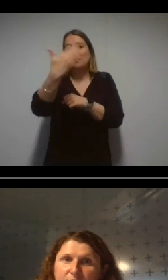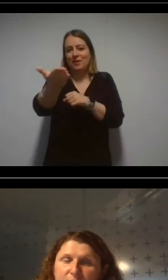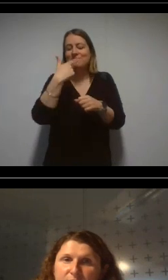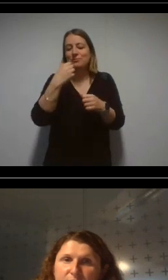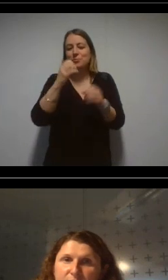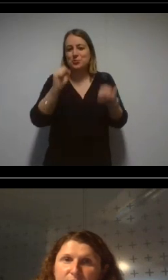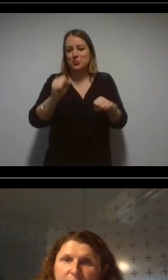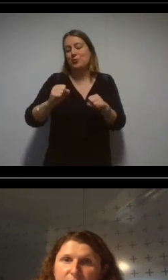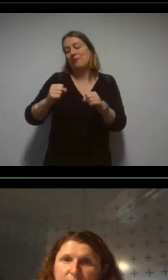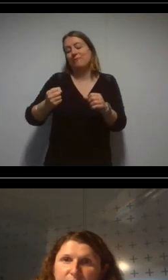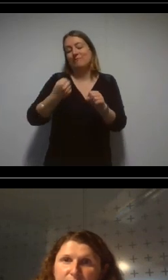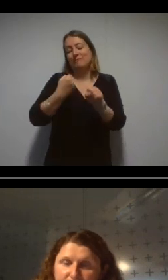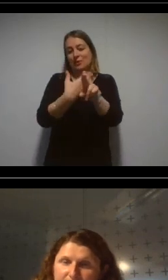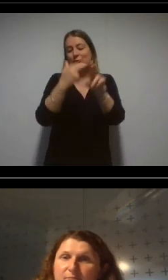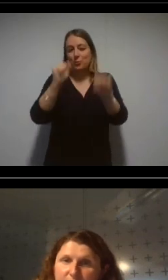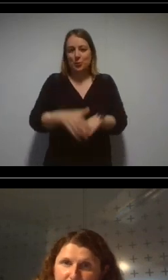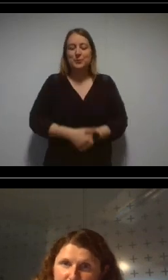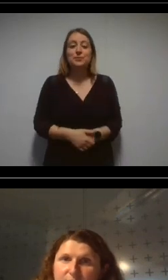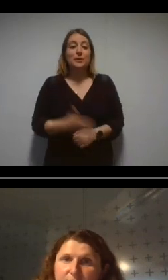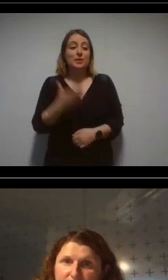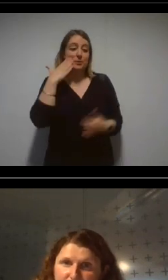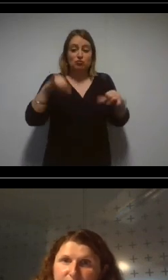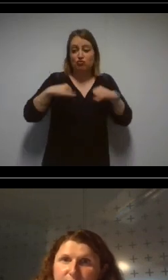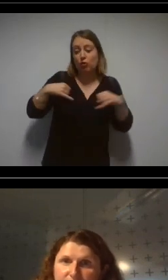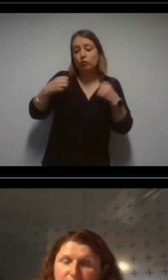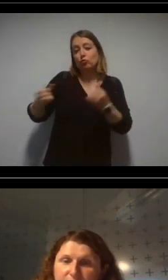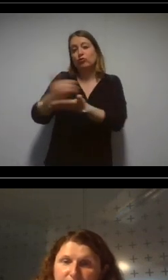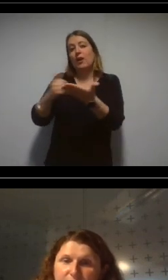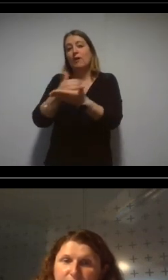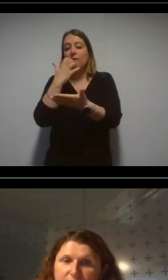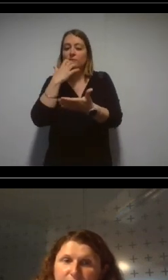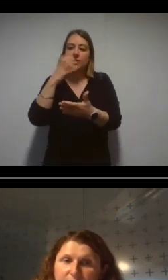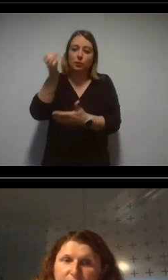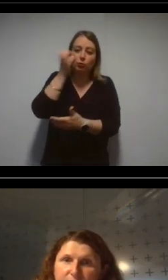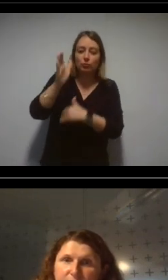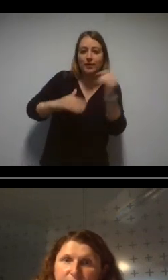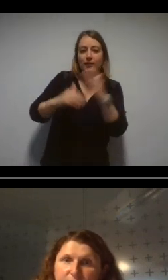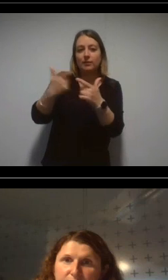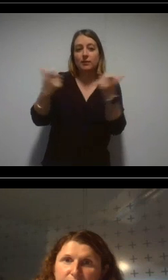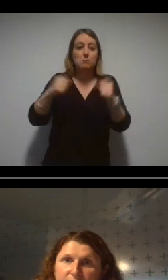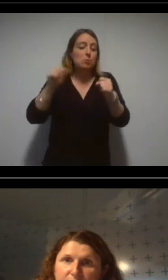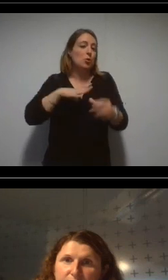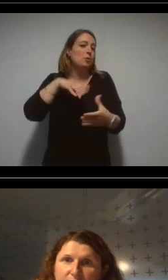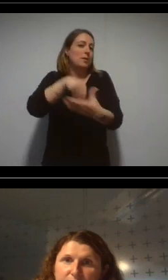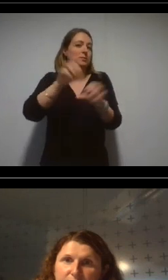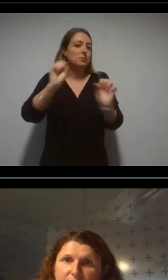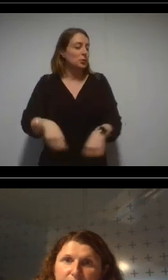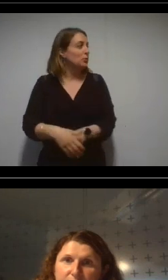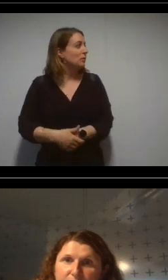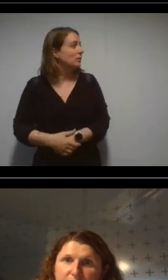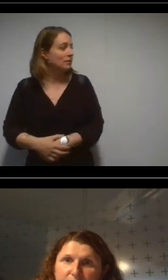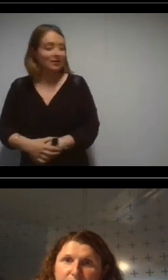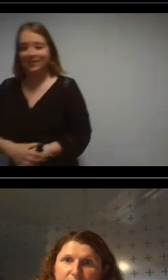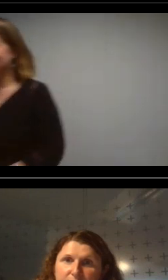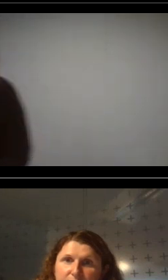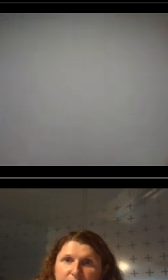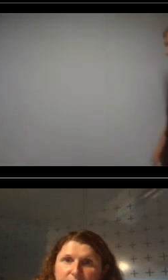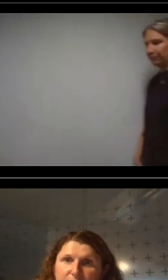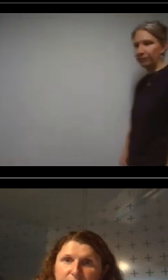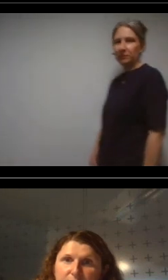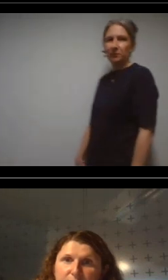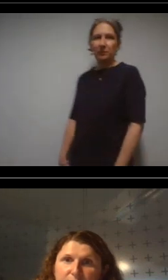métier ou d'entendre parler d'un métier, je peux y participer. Et puis, si je cherche un stage, une alternance